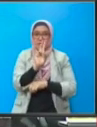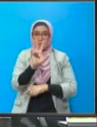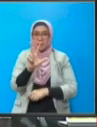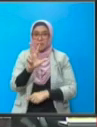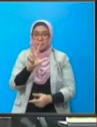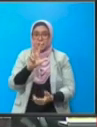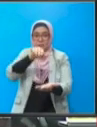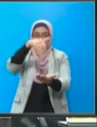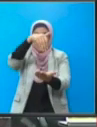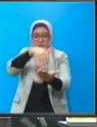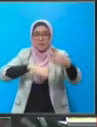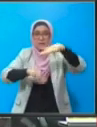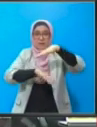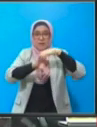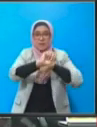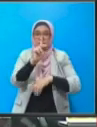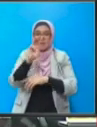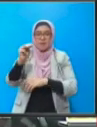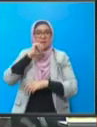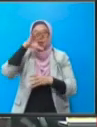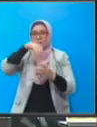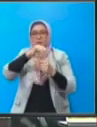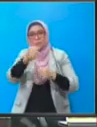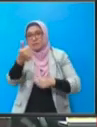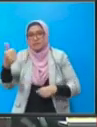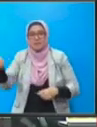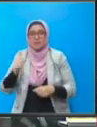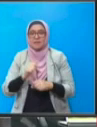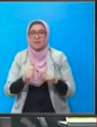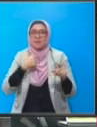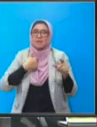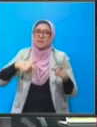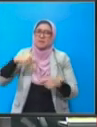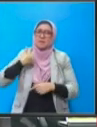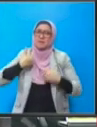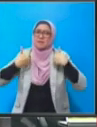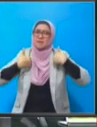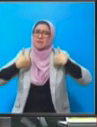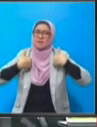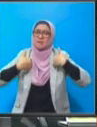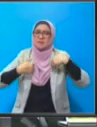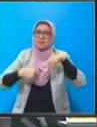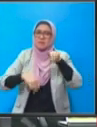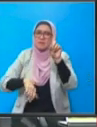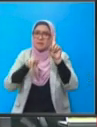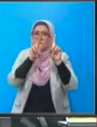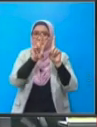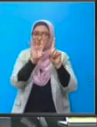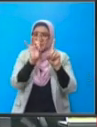1,873 pusat internet di bawah SKMM, ni tak masuk yang lain-lain, ada 128 yang